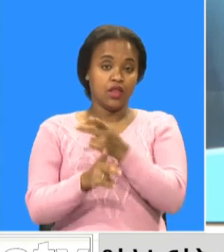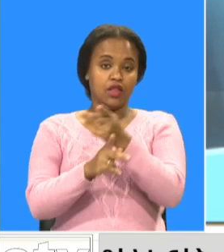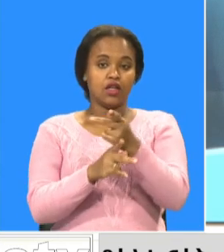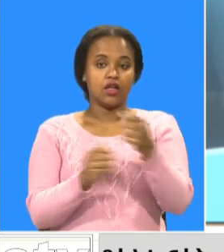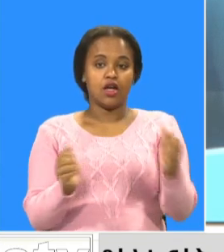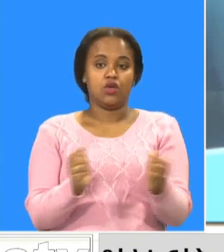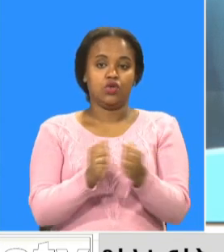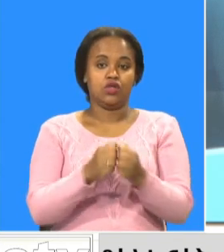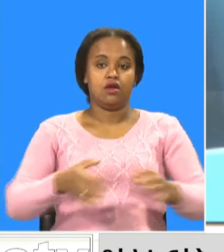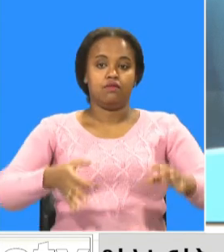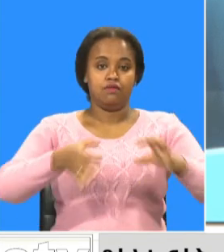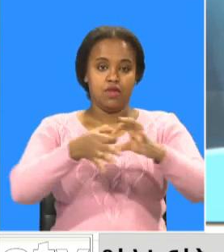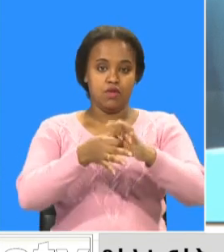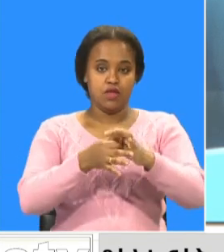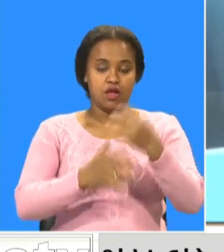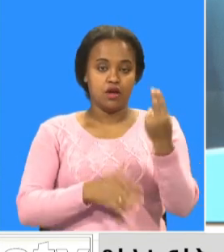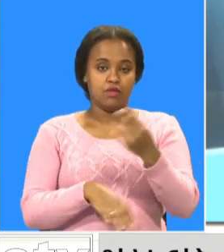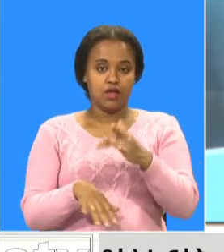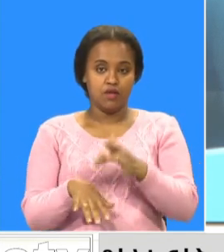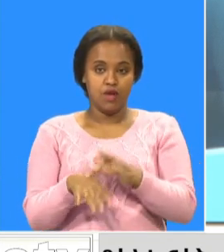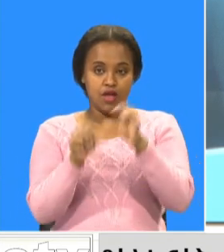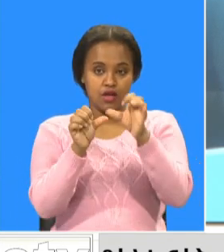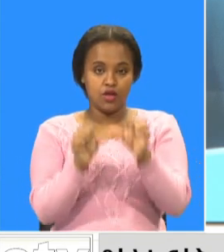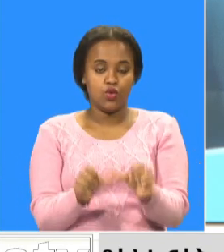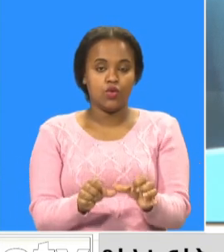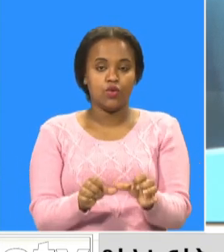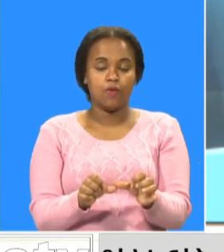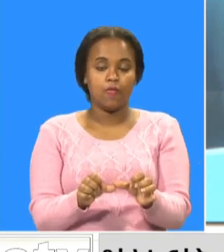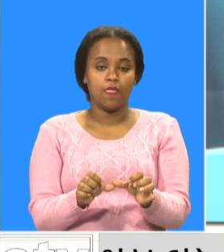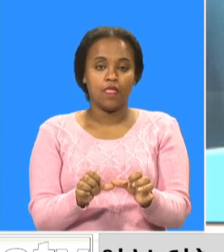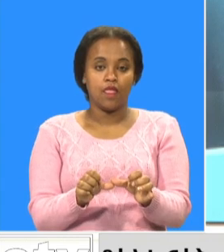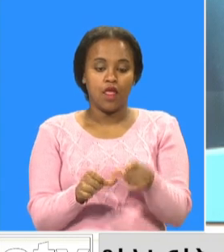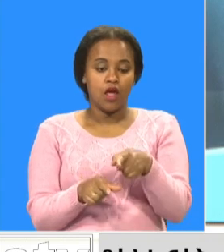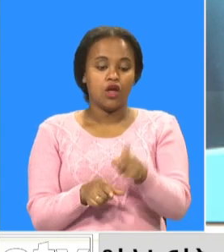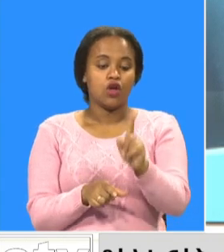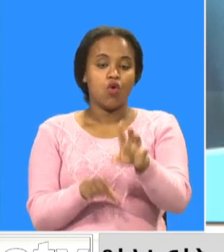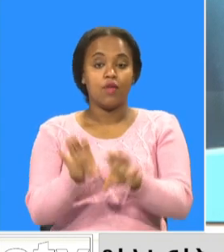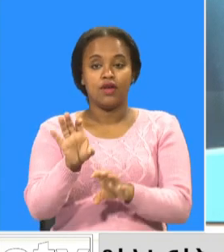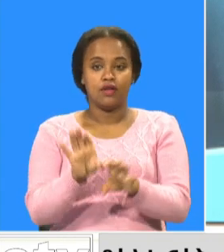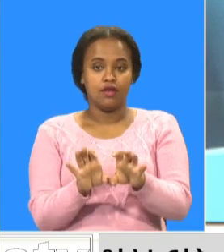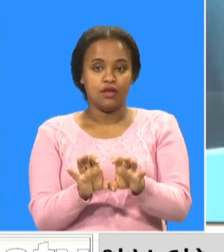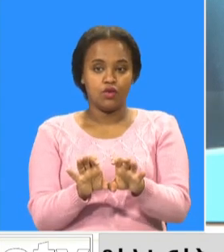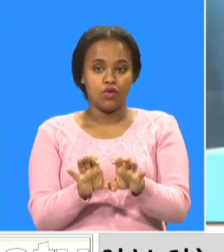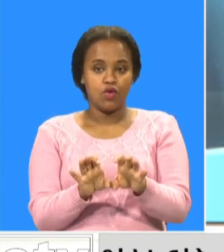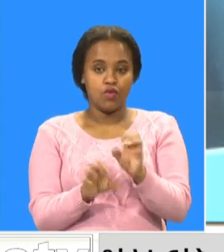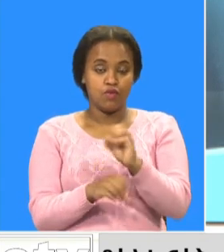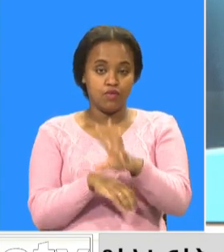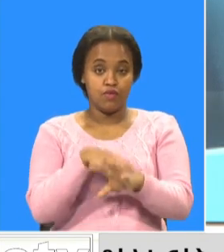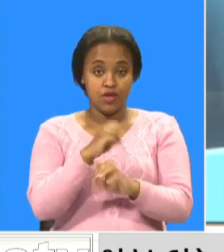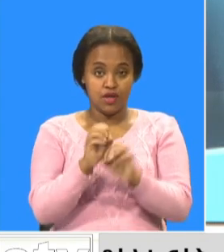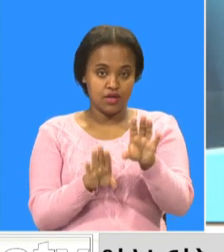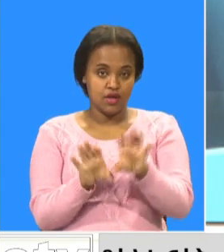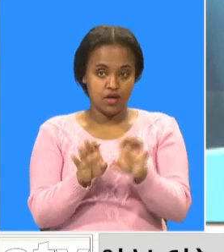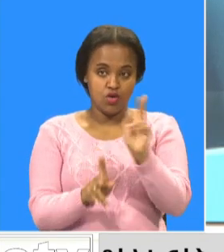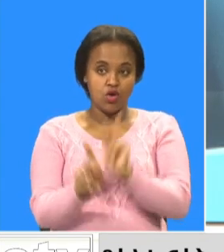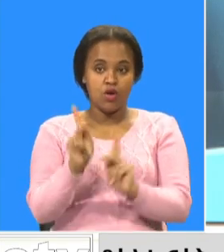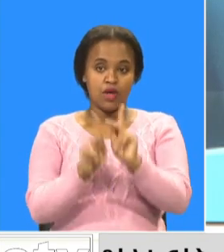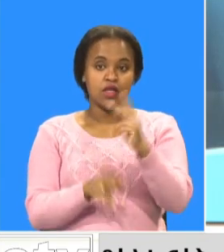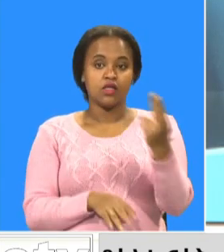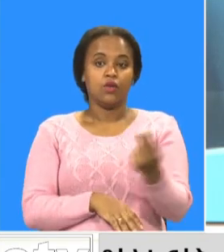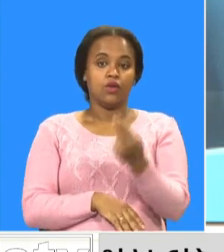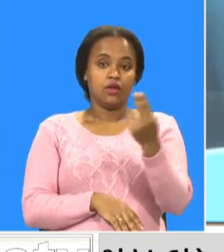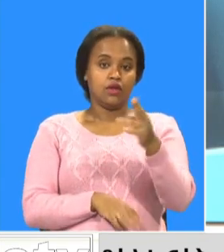ጥንቃቄዎች ጋር በመጣመር ጥቅም ላይ እንዲውሉ ሪኮመንድ ተደርጎ ምክር ተደርጎ ህብረተሰቡ